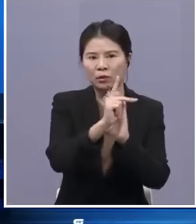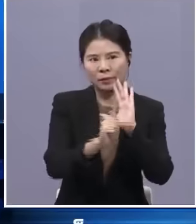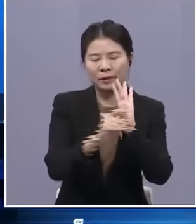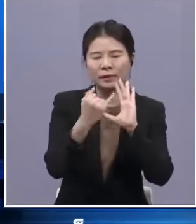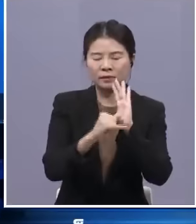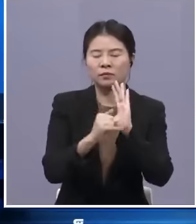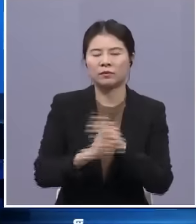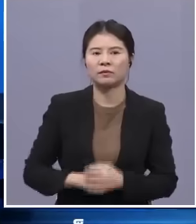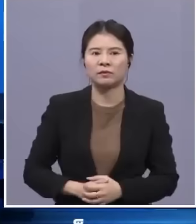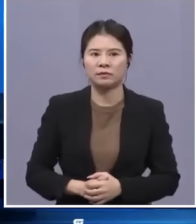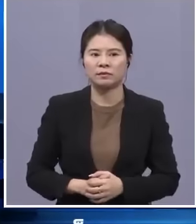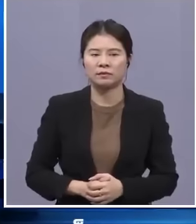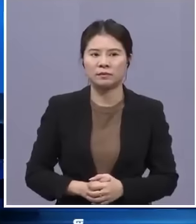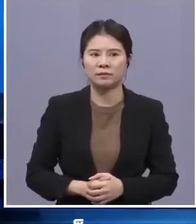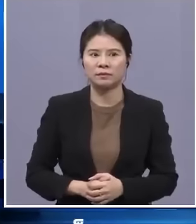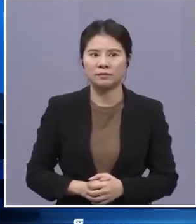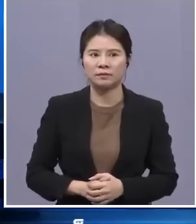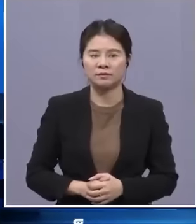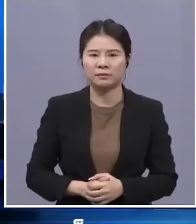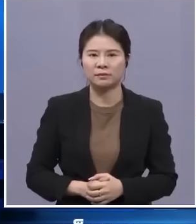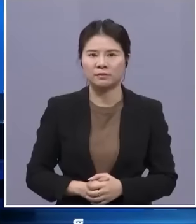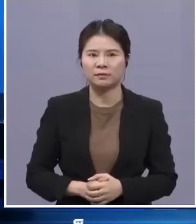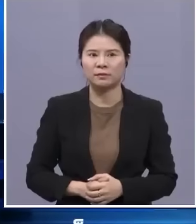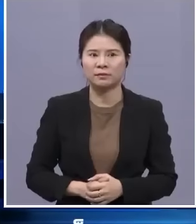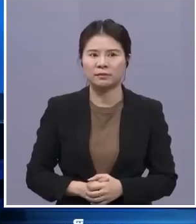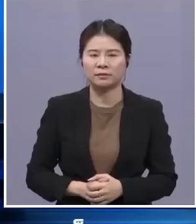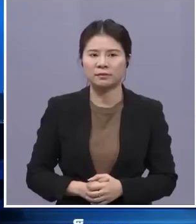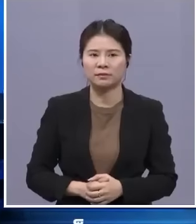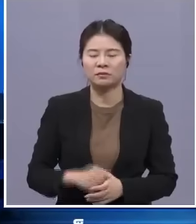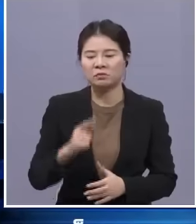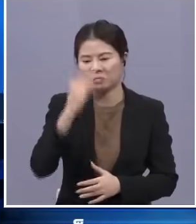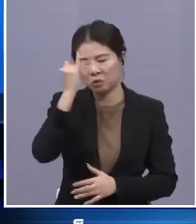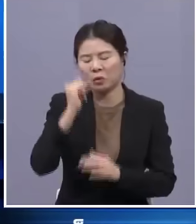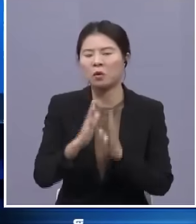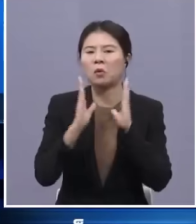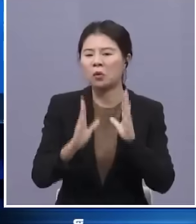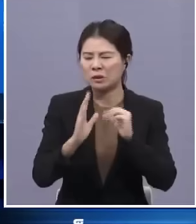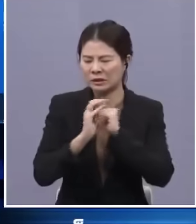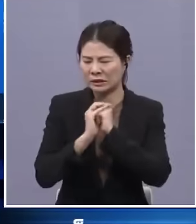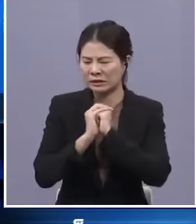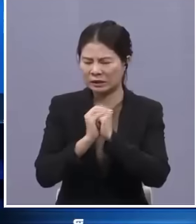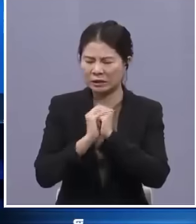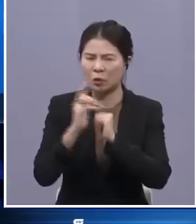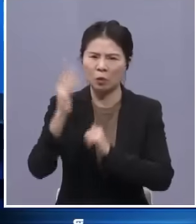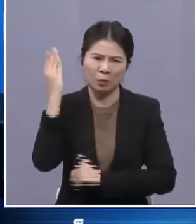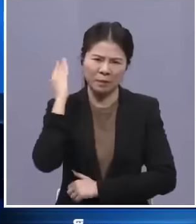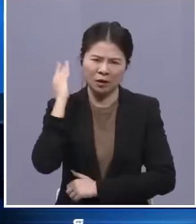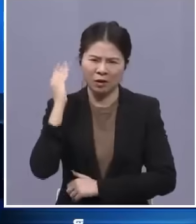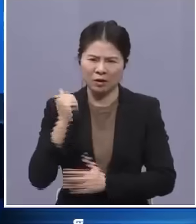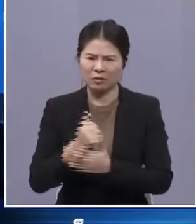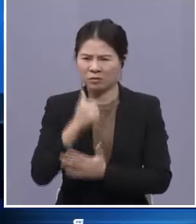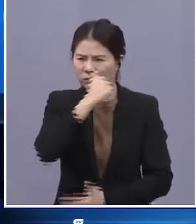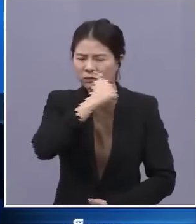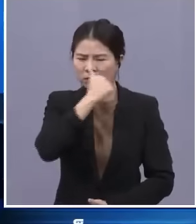บาลพูดแบบน ี้ก็จับกลับบ้านประเทศไปด้วยเลยก็ดีเหมือนกันนะครับเพราะก็น่ากลัวเหมือนกันมาเฟียจีนเนี่ยครับในช่วงที่ผ่านมาทีนี้มาดู